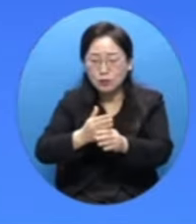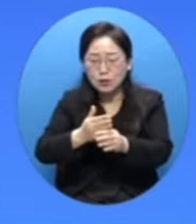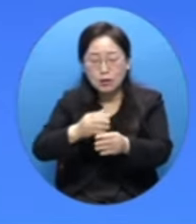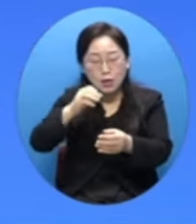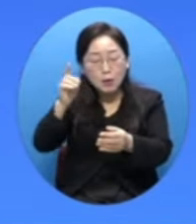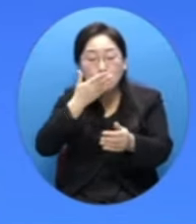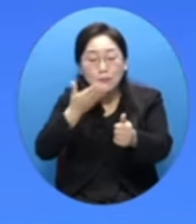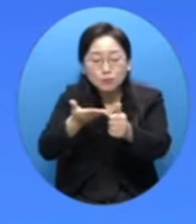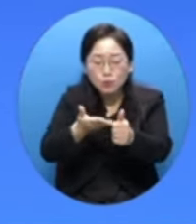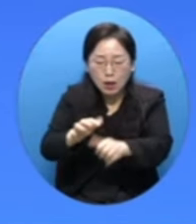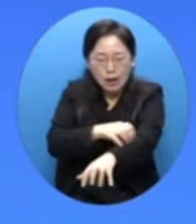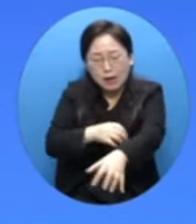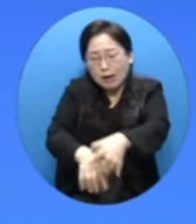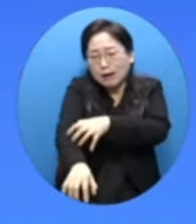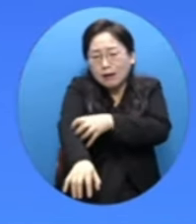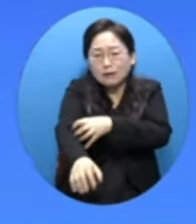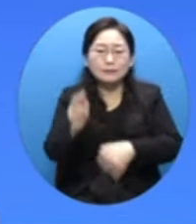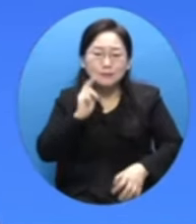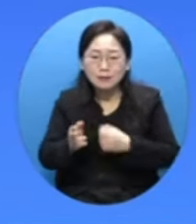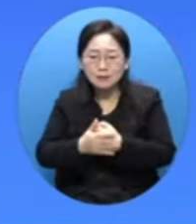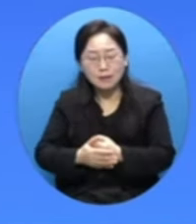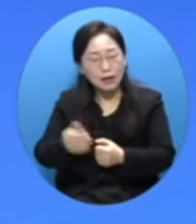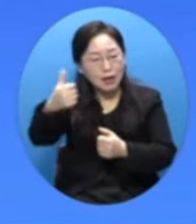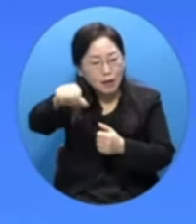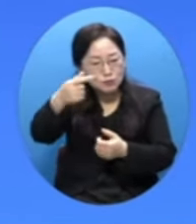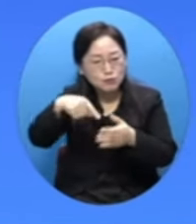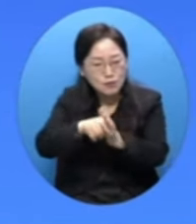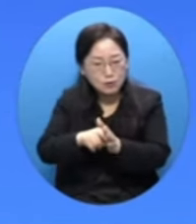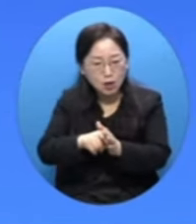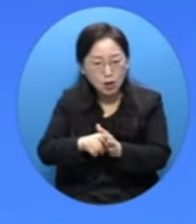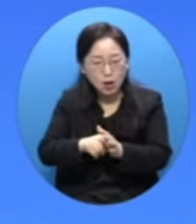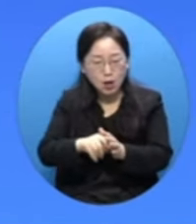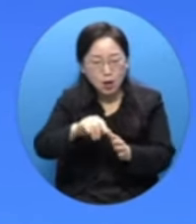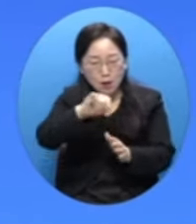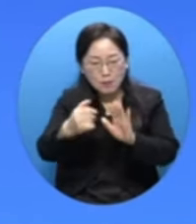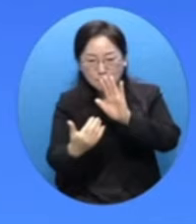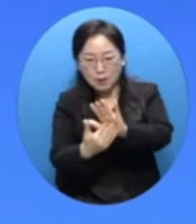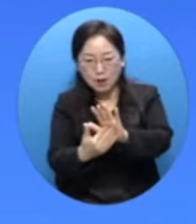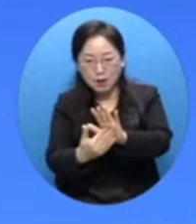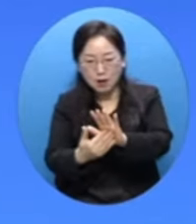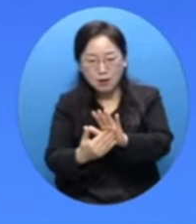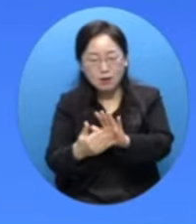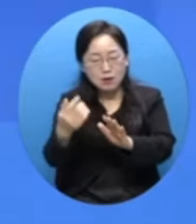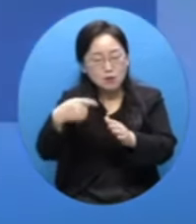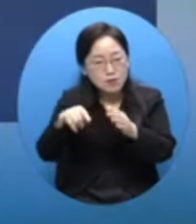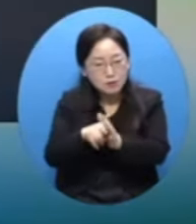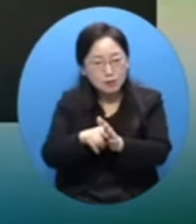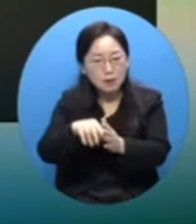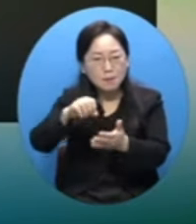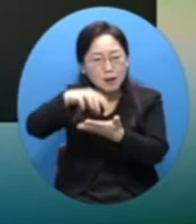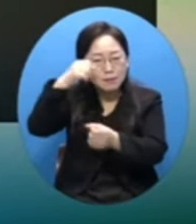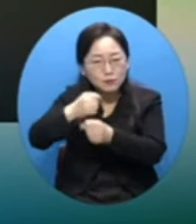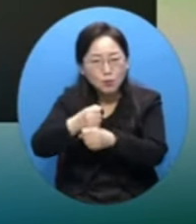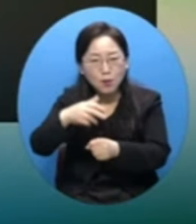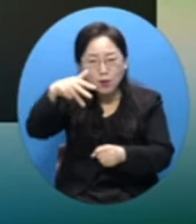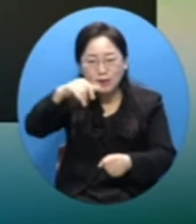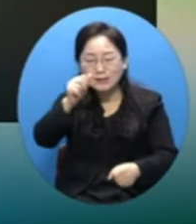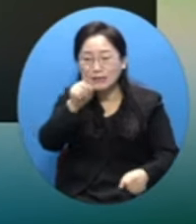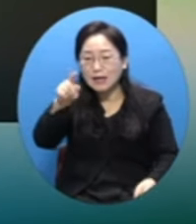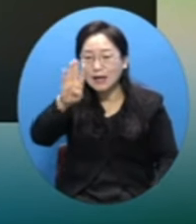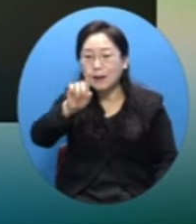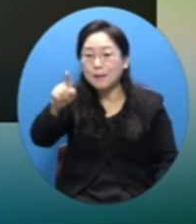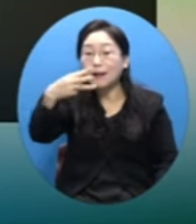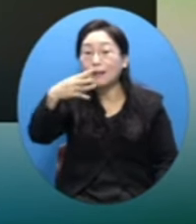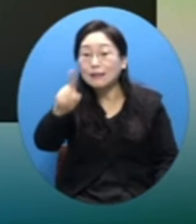온몸을 긁어야 됐습니다. 그래서 아들 위해 면역이 없는 빵을 만들기 위해서 만든 것이 치아바타라고 하는 빵입니다. 치아바타